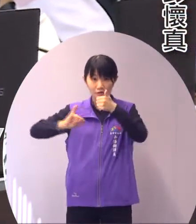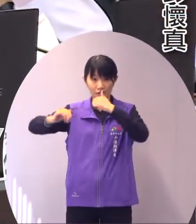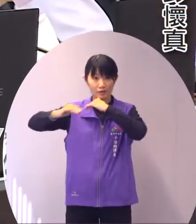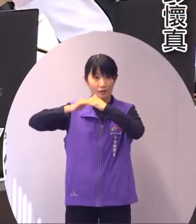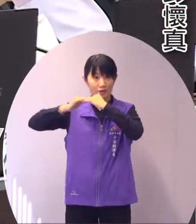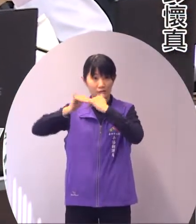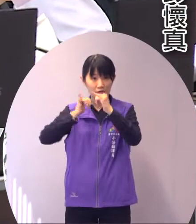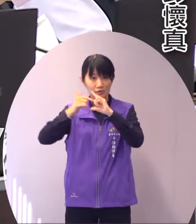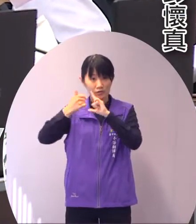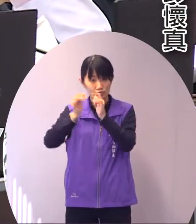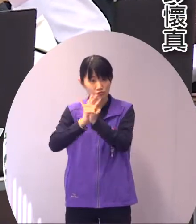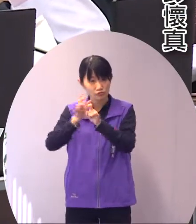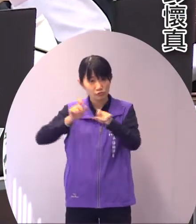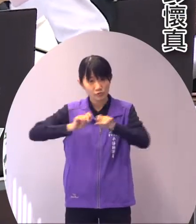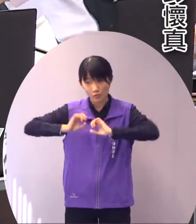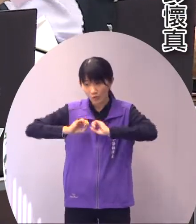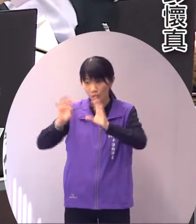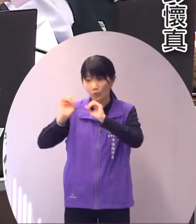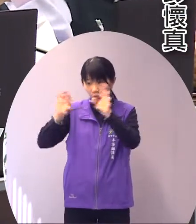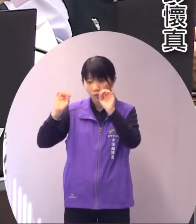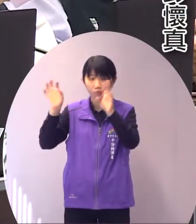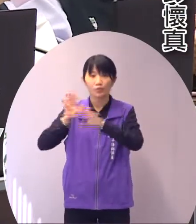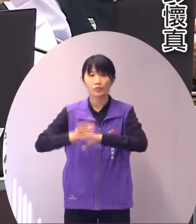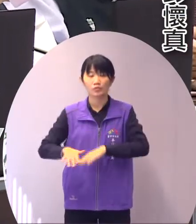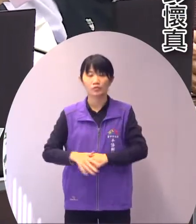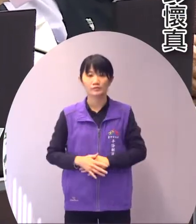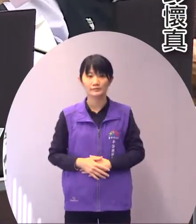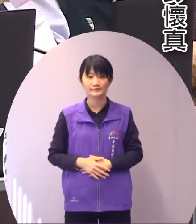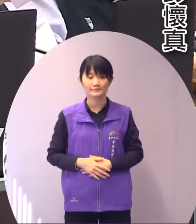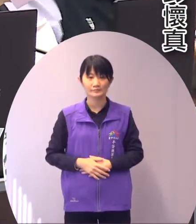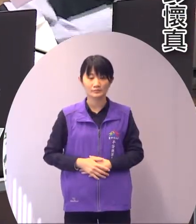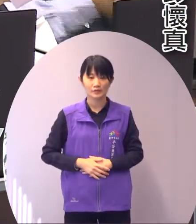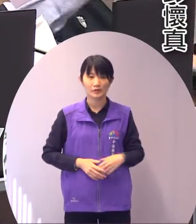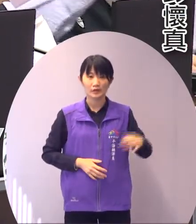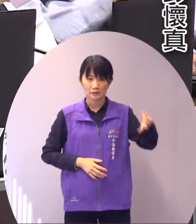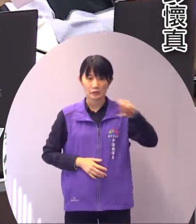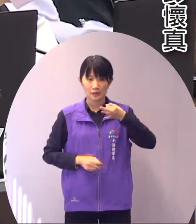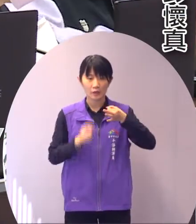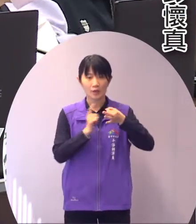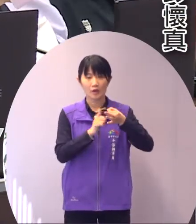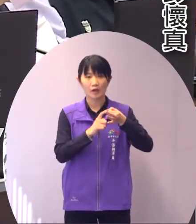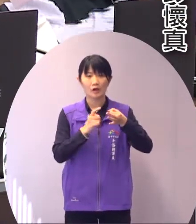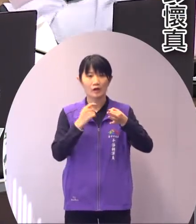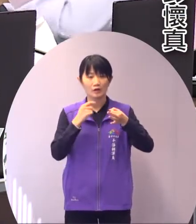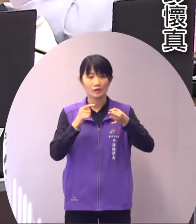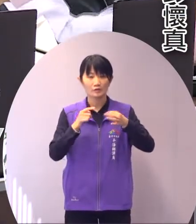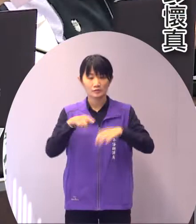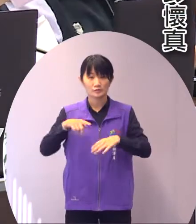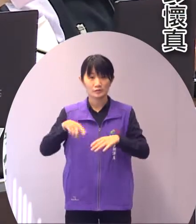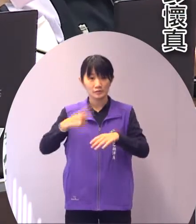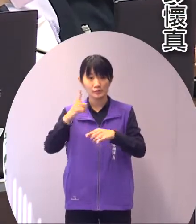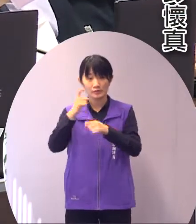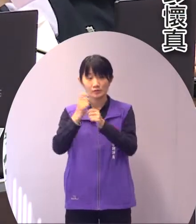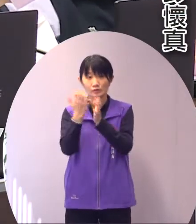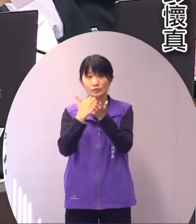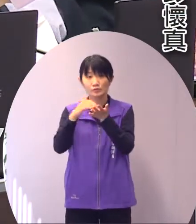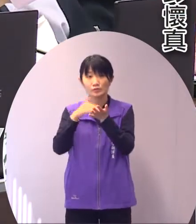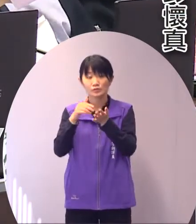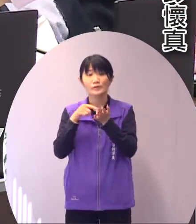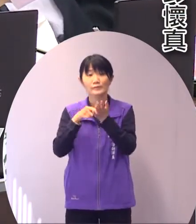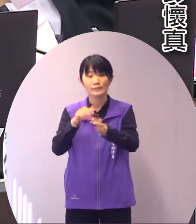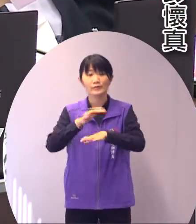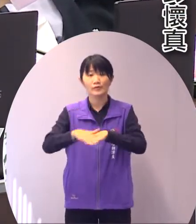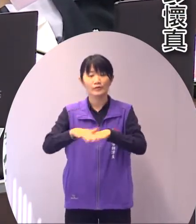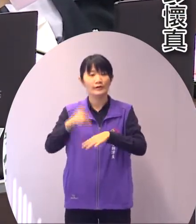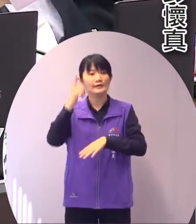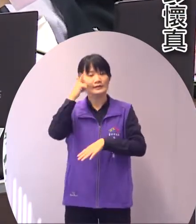个社区里面的这个宣导的工作。那这笔的经费呢，未及纳入111年的预算，那敬